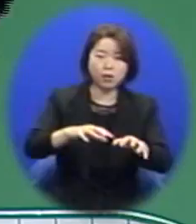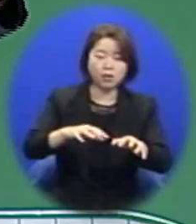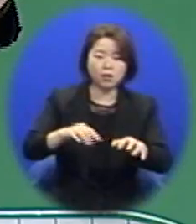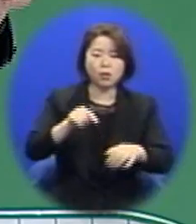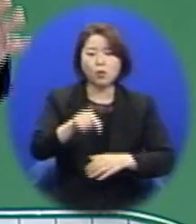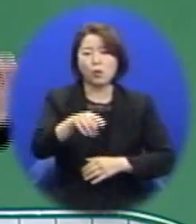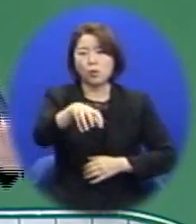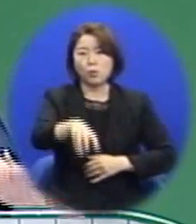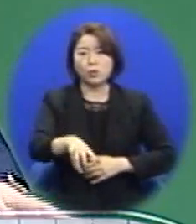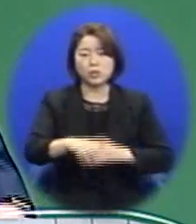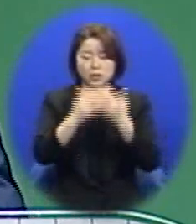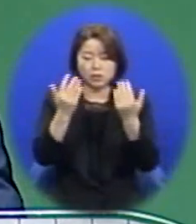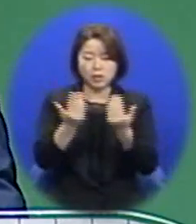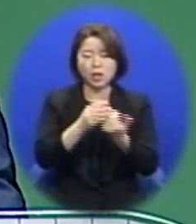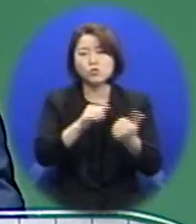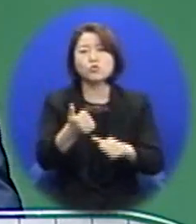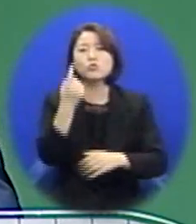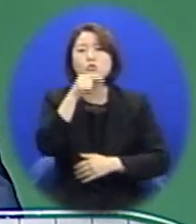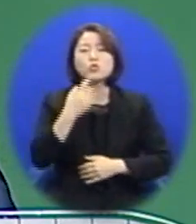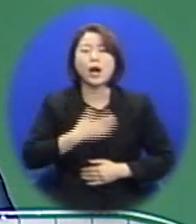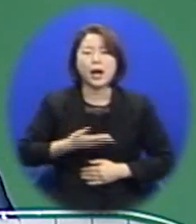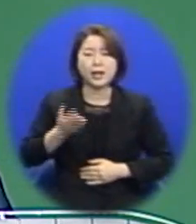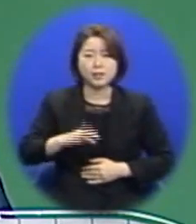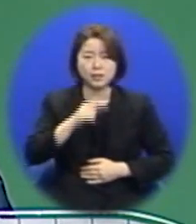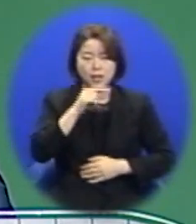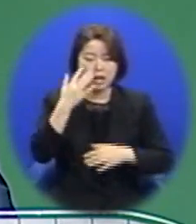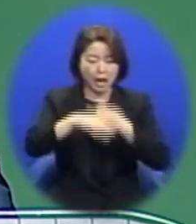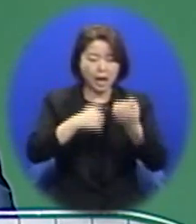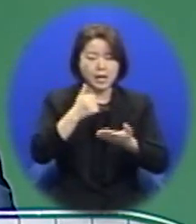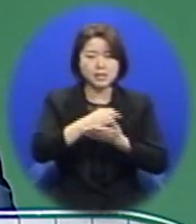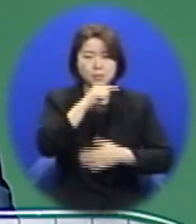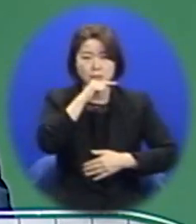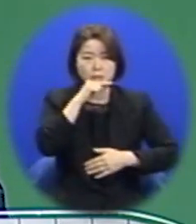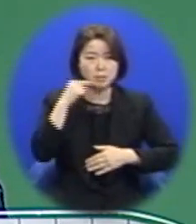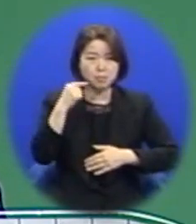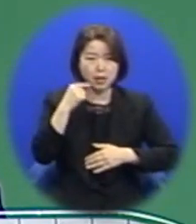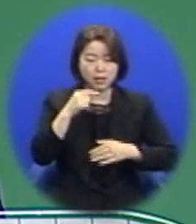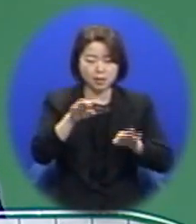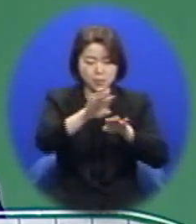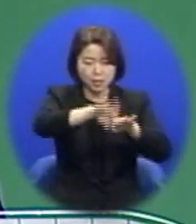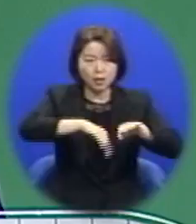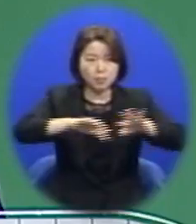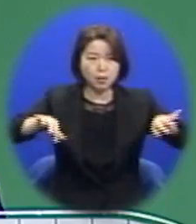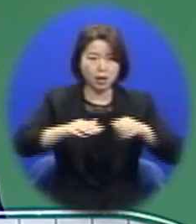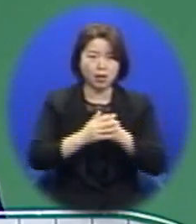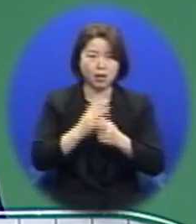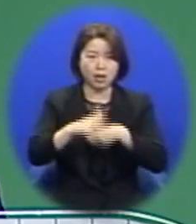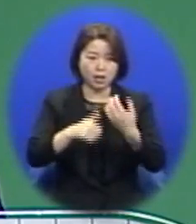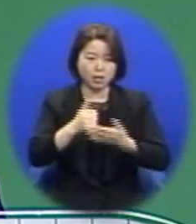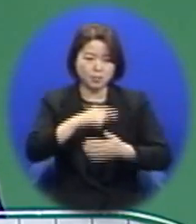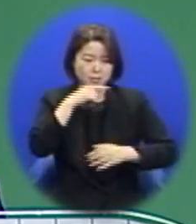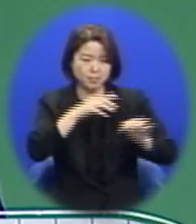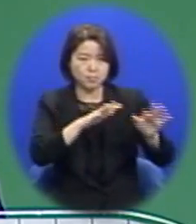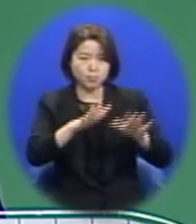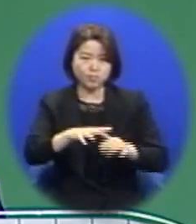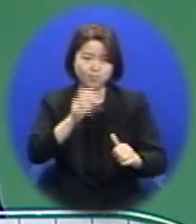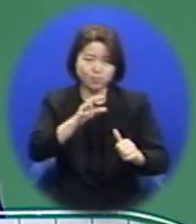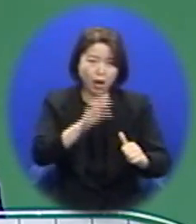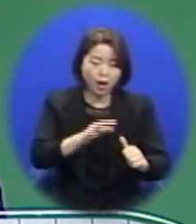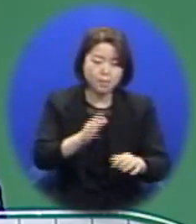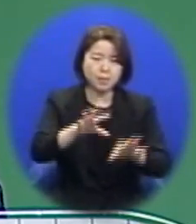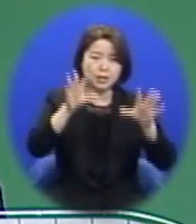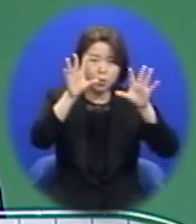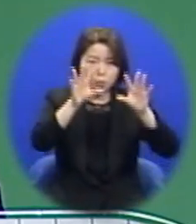홍해를 가르셨습니다. 9절 말씀에 주님께서 홍해를 꾸짖어 바다를 말리시고 그들로 깊은 바다를